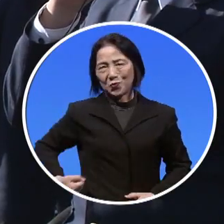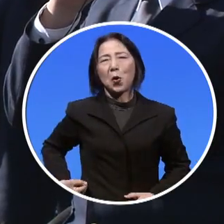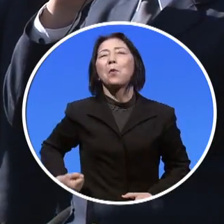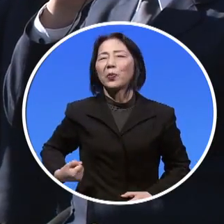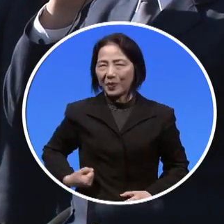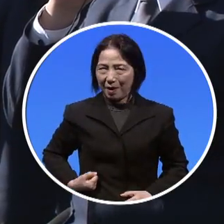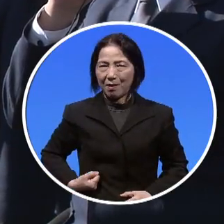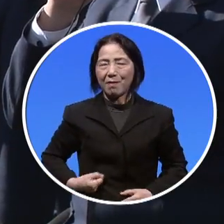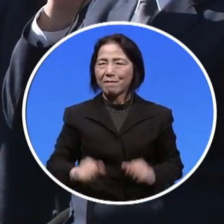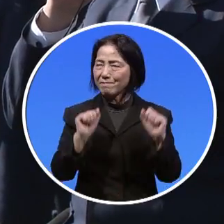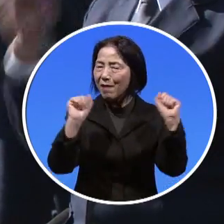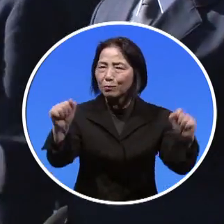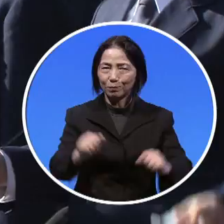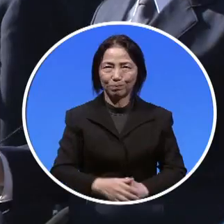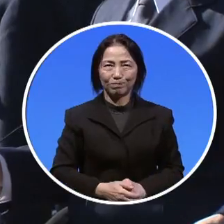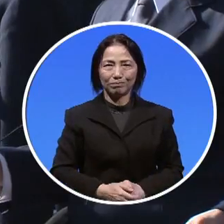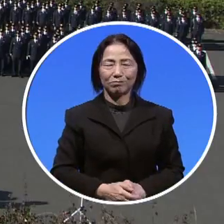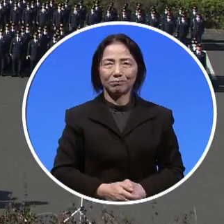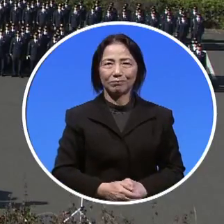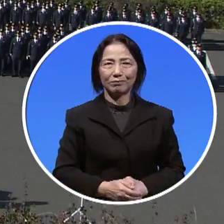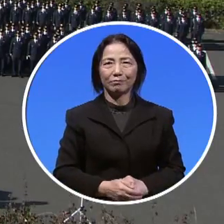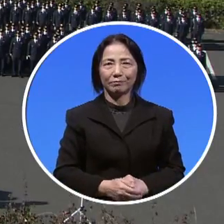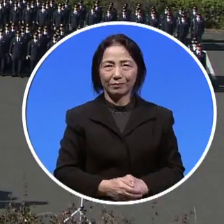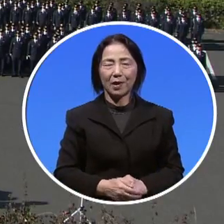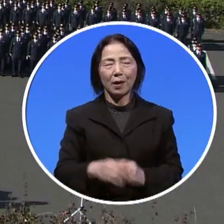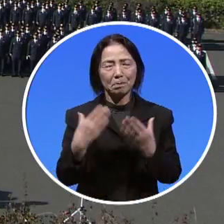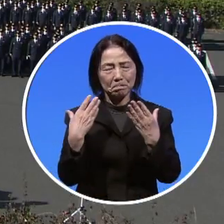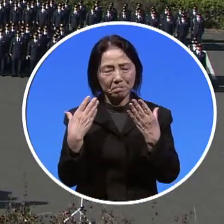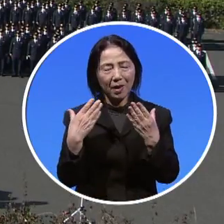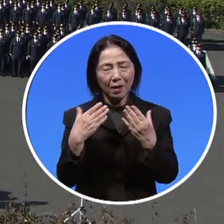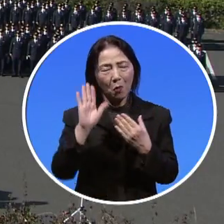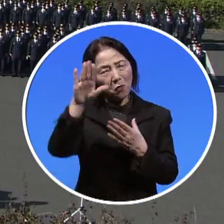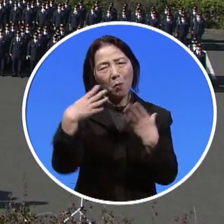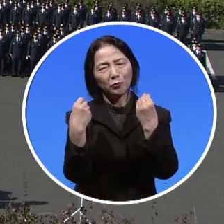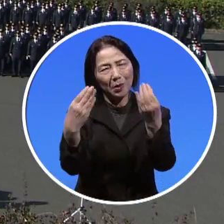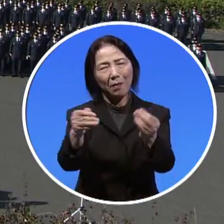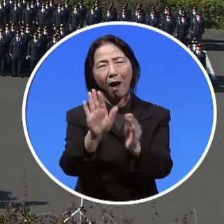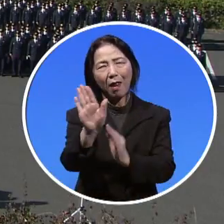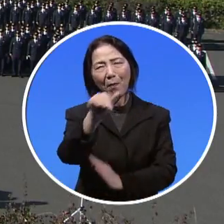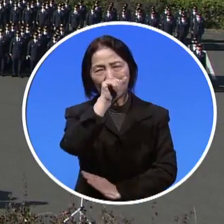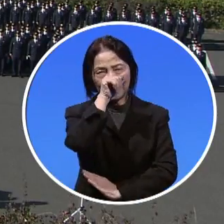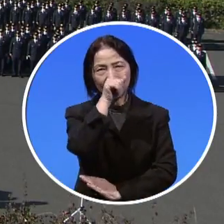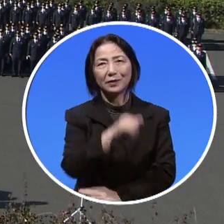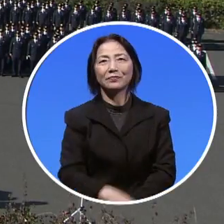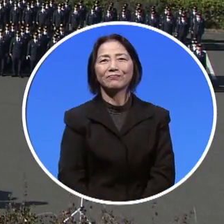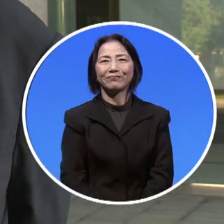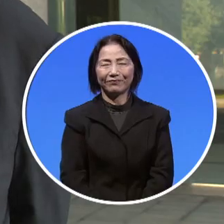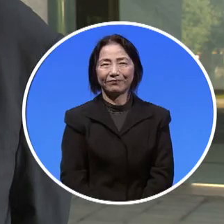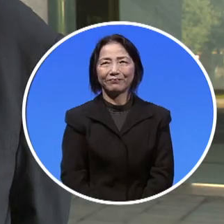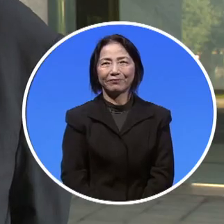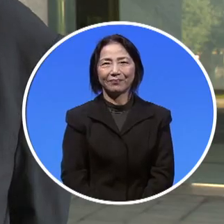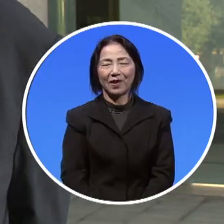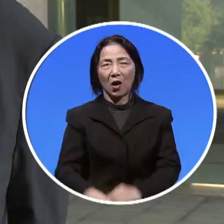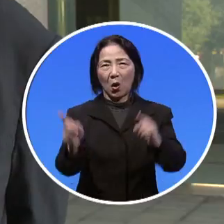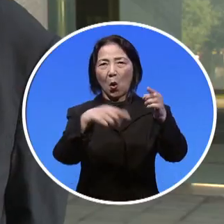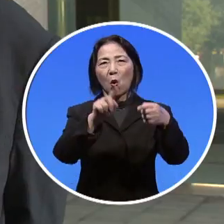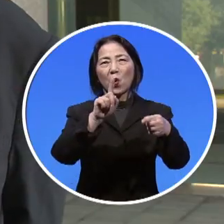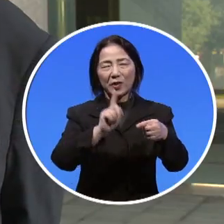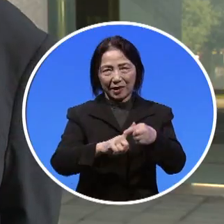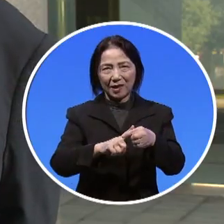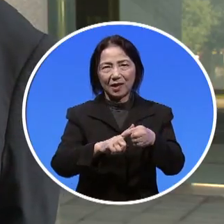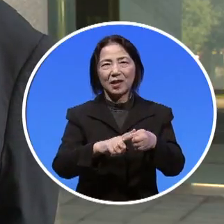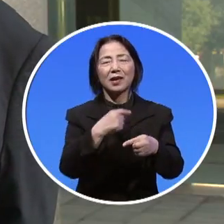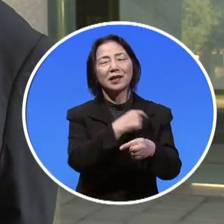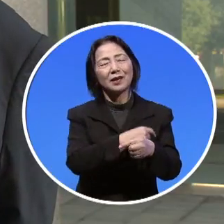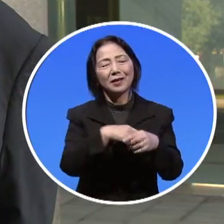勇気を持ってされるということが続いていければと思うんですけれども法的さんには